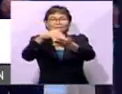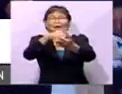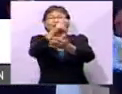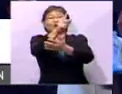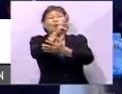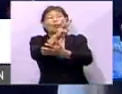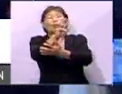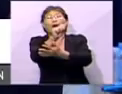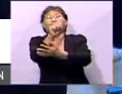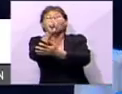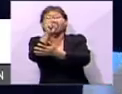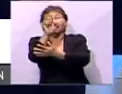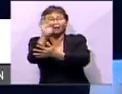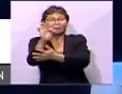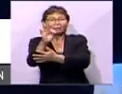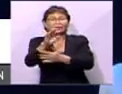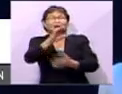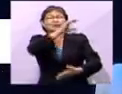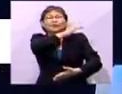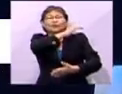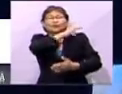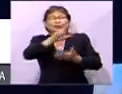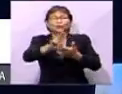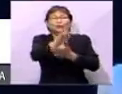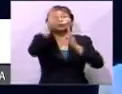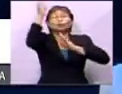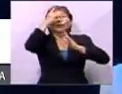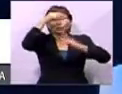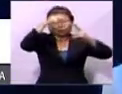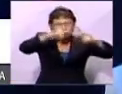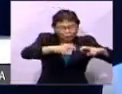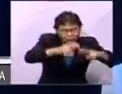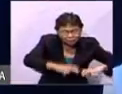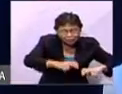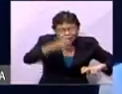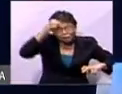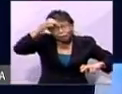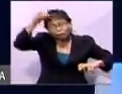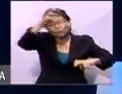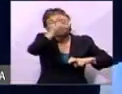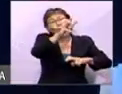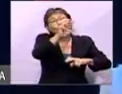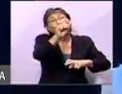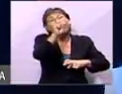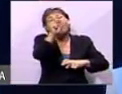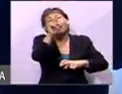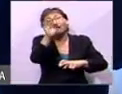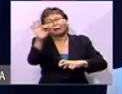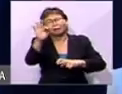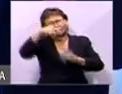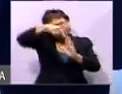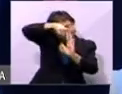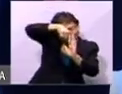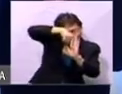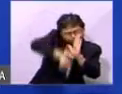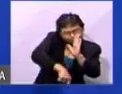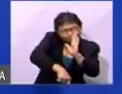yang dipengerusikan Universiti Malaya bagi mengkaji serta meneroka konsep wakaf secara lebih